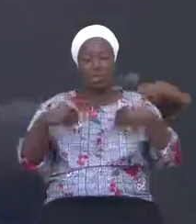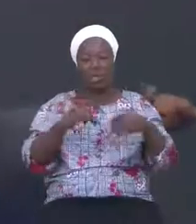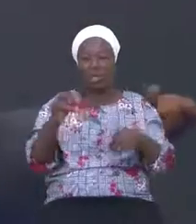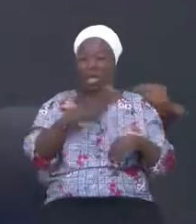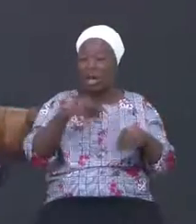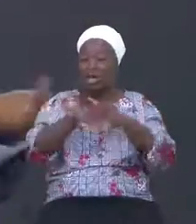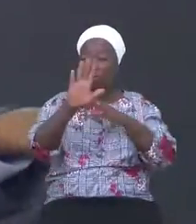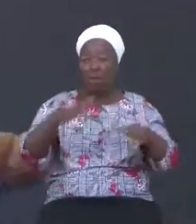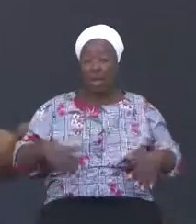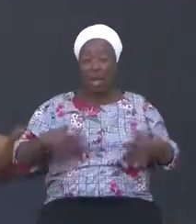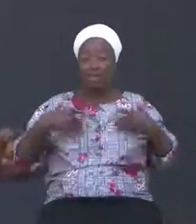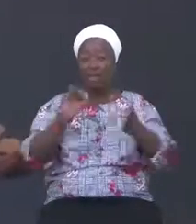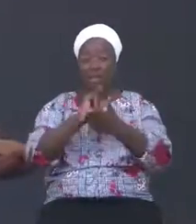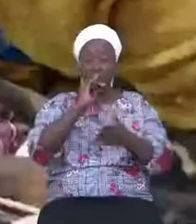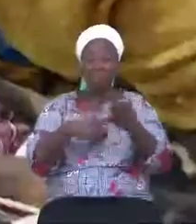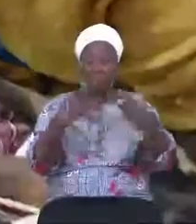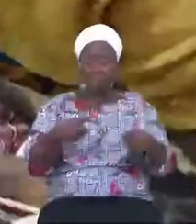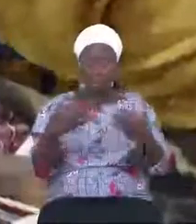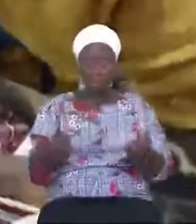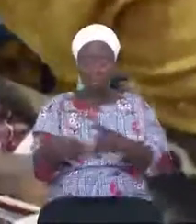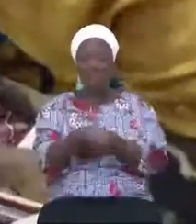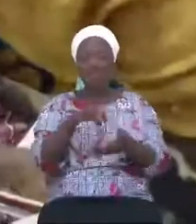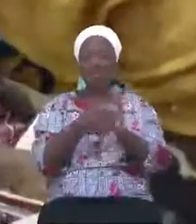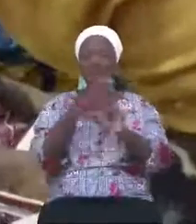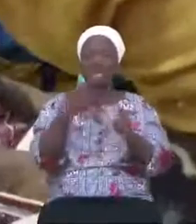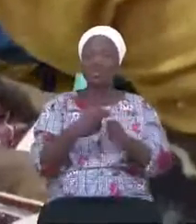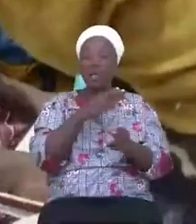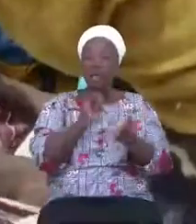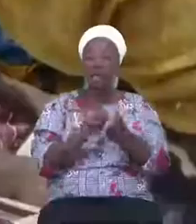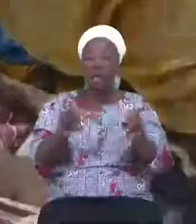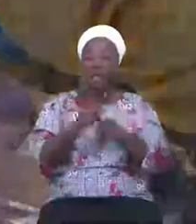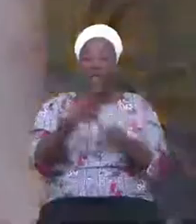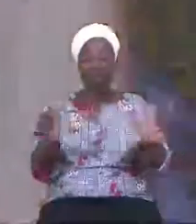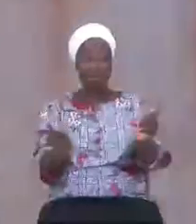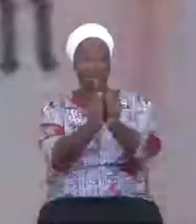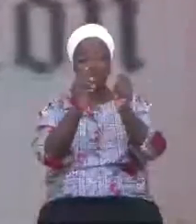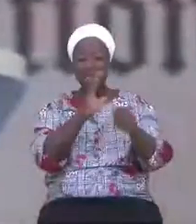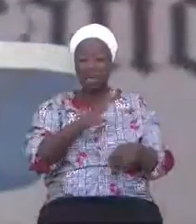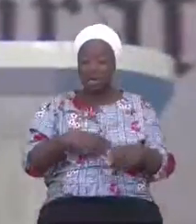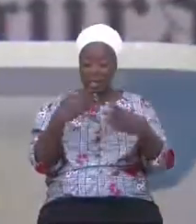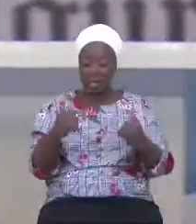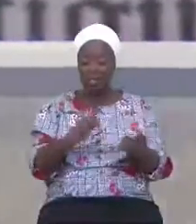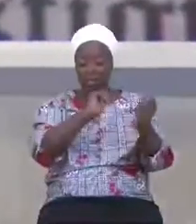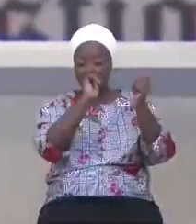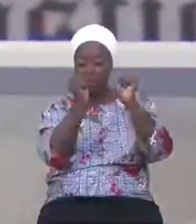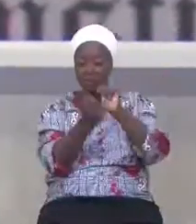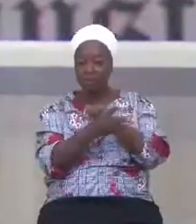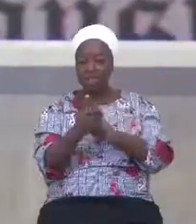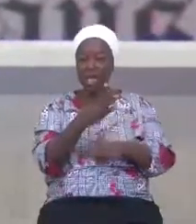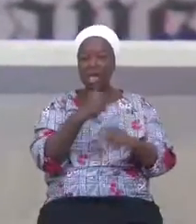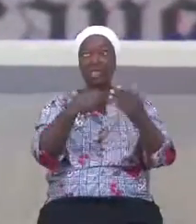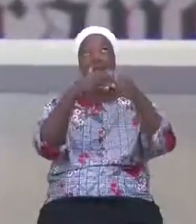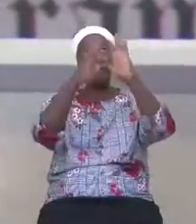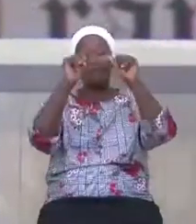ta vie, c'est ce qui va t'arriver aujourd'hui. Comme tu rencontres Christ maintenant, l'a transformé comme le